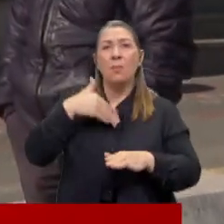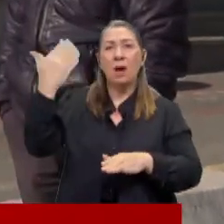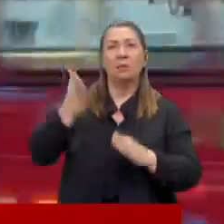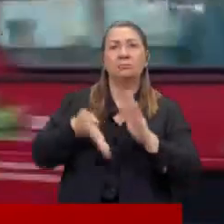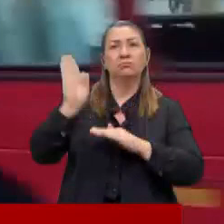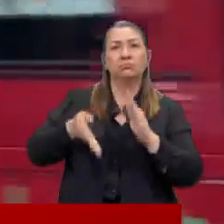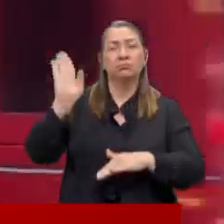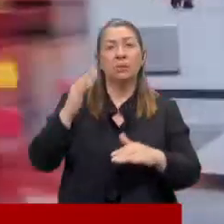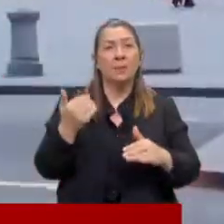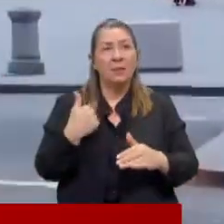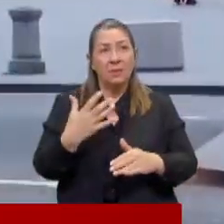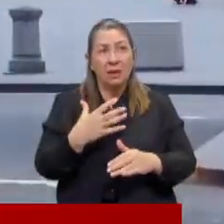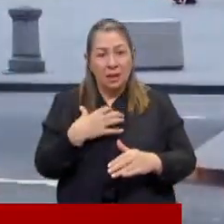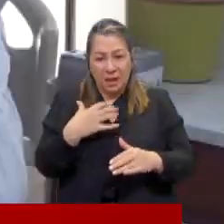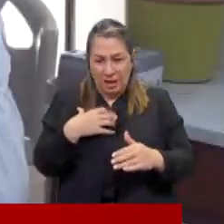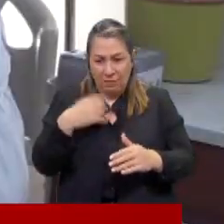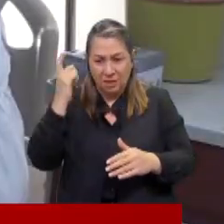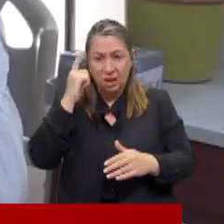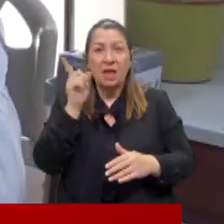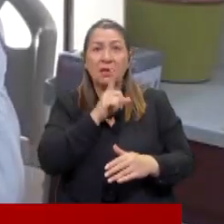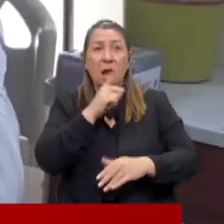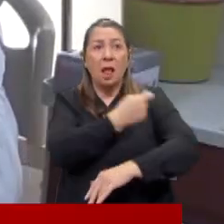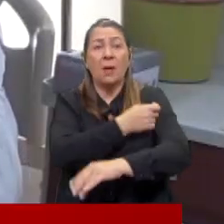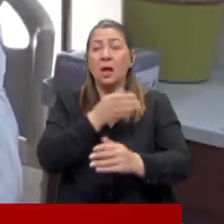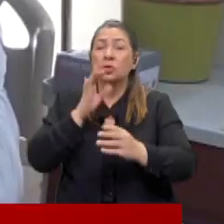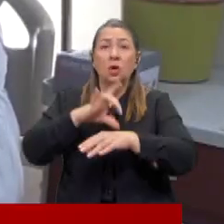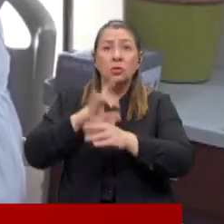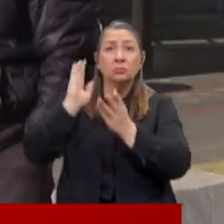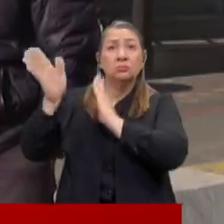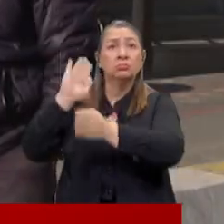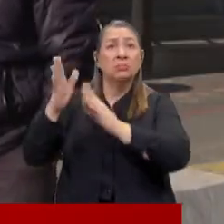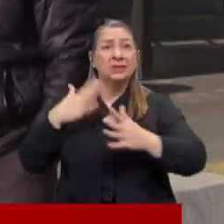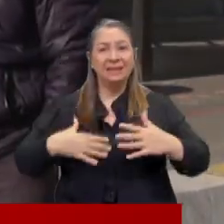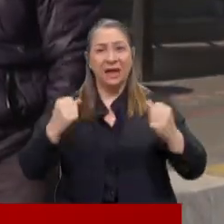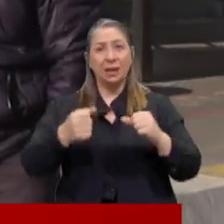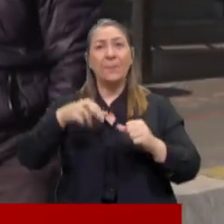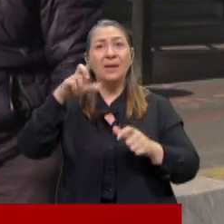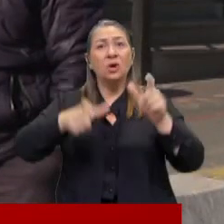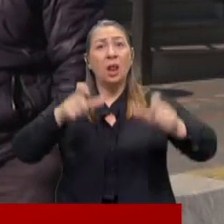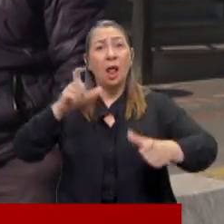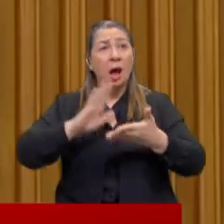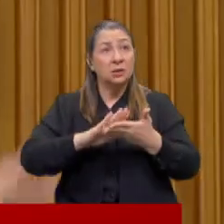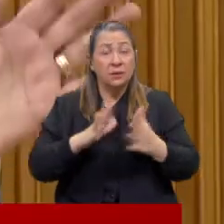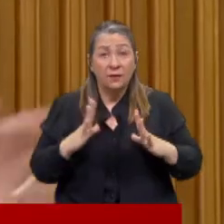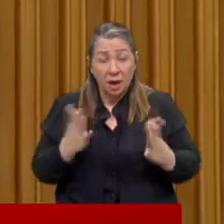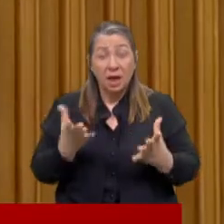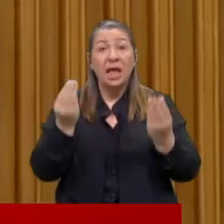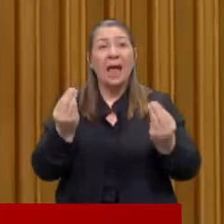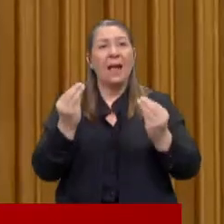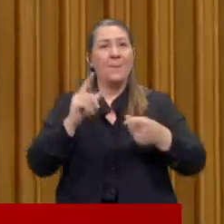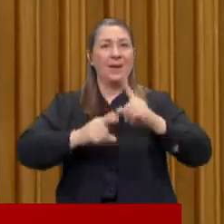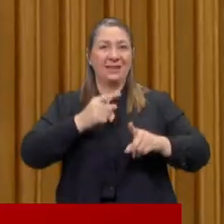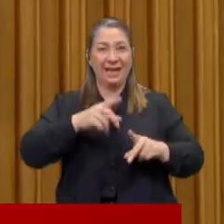dışına gidiyor. Benim kendimin tanıdığı İngiltere'ye, Almanya'ya giden doktor, sağlık personeli arkadaşlarımız var. İYİ Parti